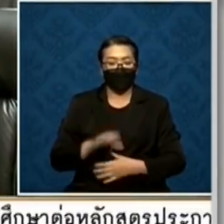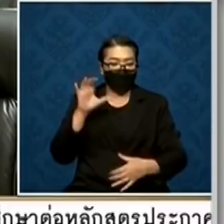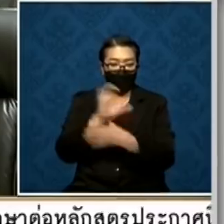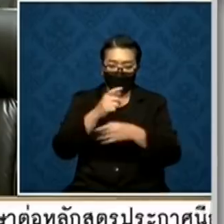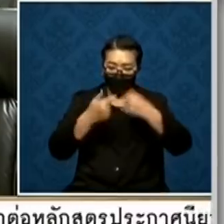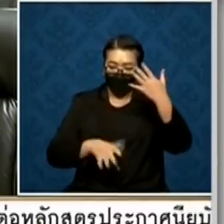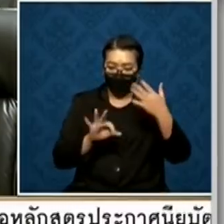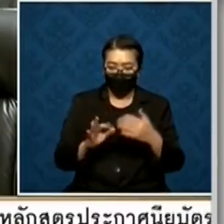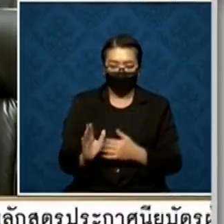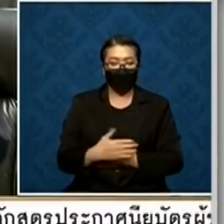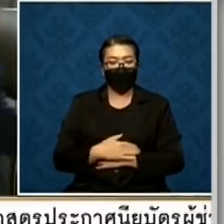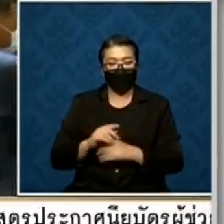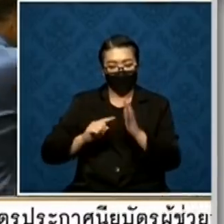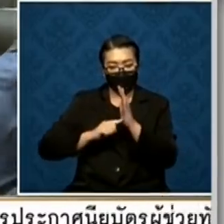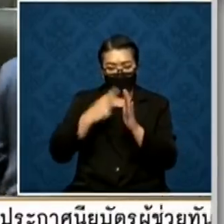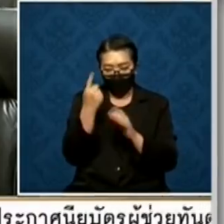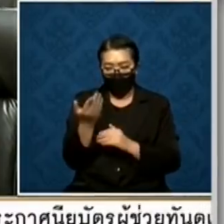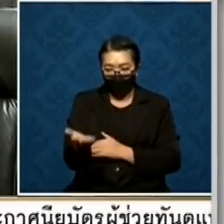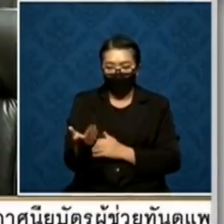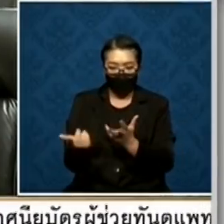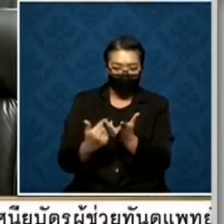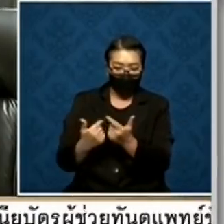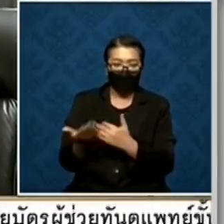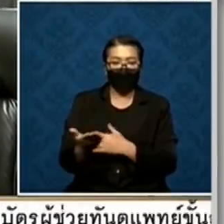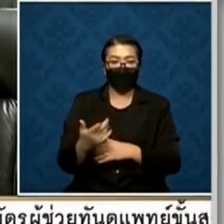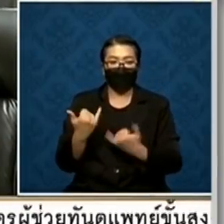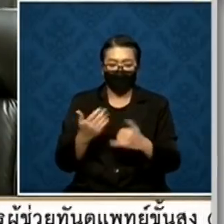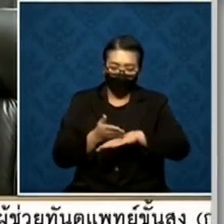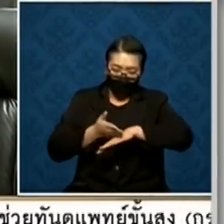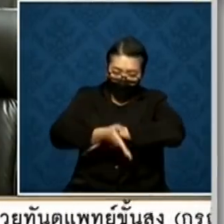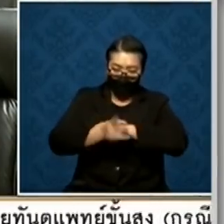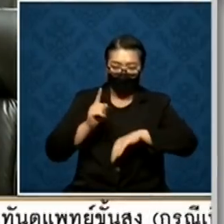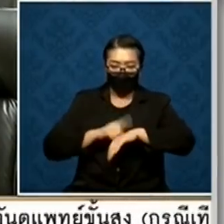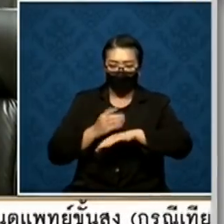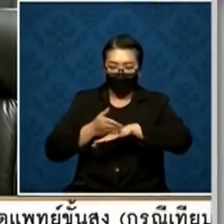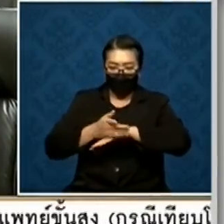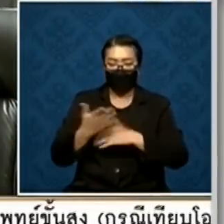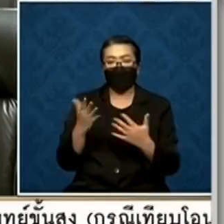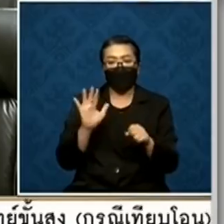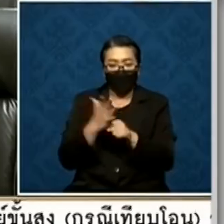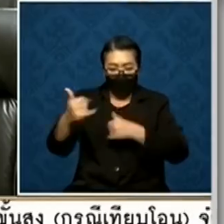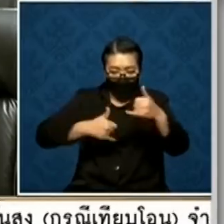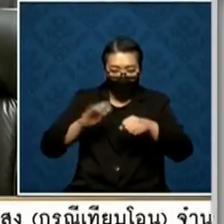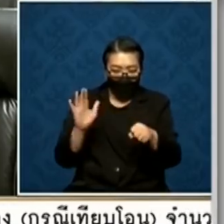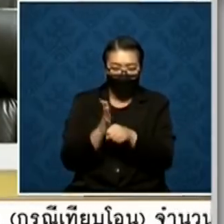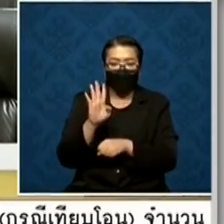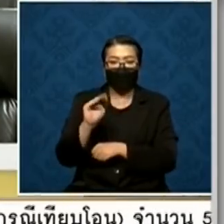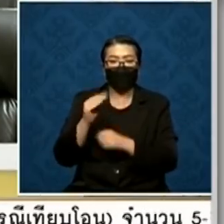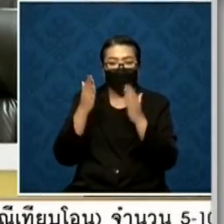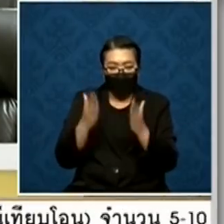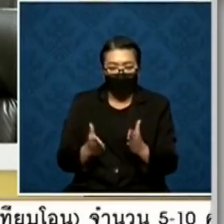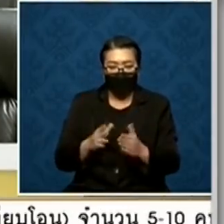าเลยครับเพราะว่าก็สภาก็ขัดแย้งกันโดยขวางคุณพิเชษไม่พอใจเพราะนั้นพอเรื่องต่อม